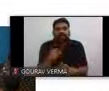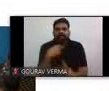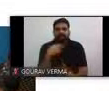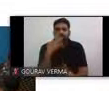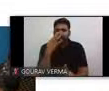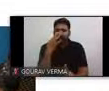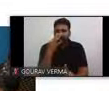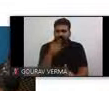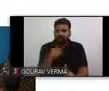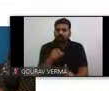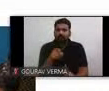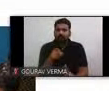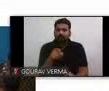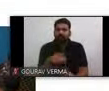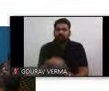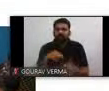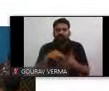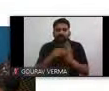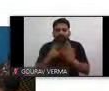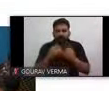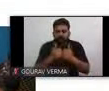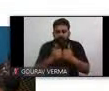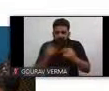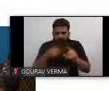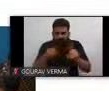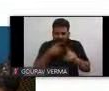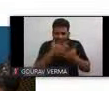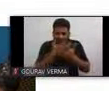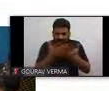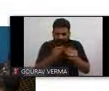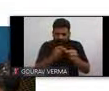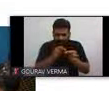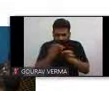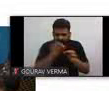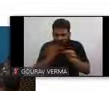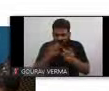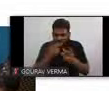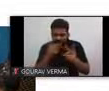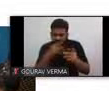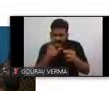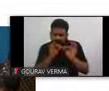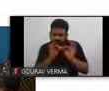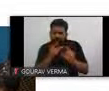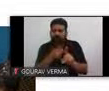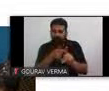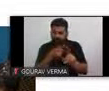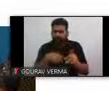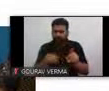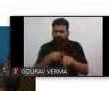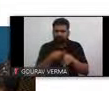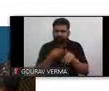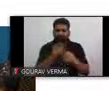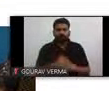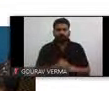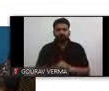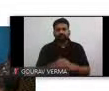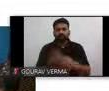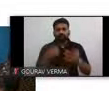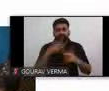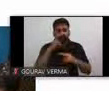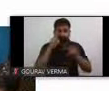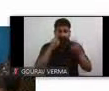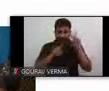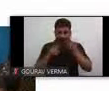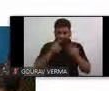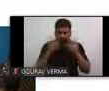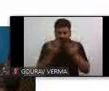एज maintaining fixation on the object that happens to be in this moving in this space. For assessing this, we can